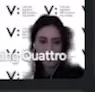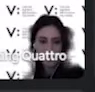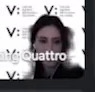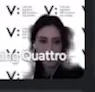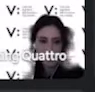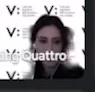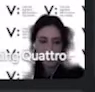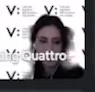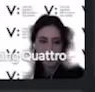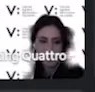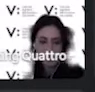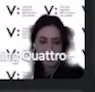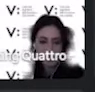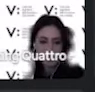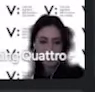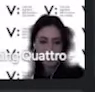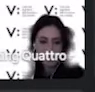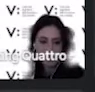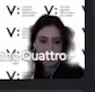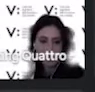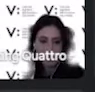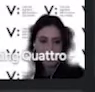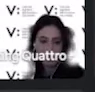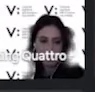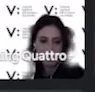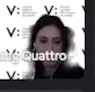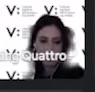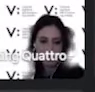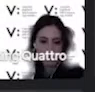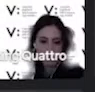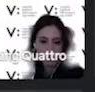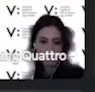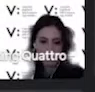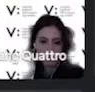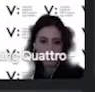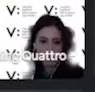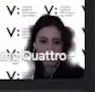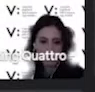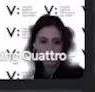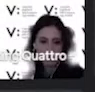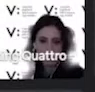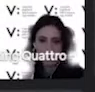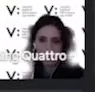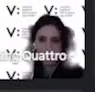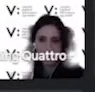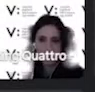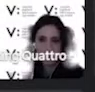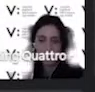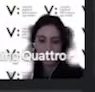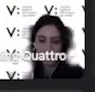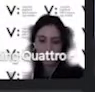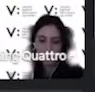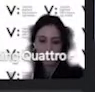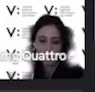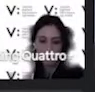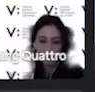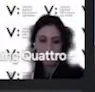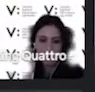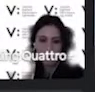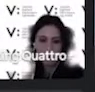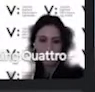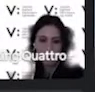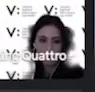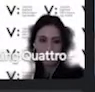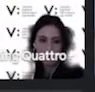o anche soltanto in dubbio venirci a conoscere, la possibilità di farlo